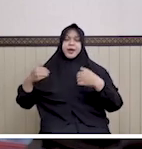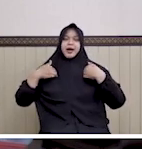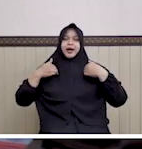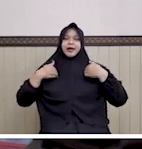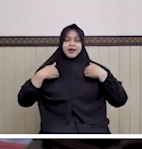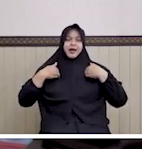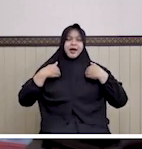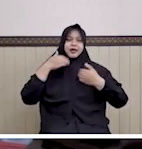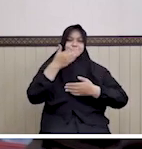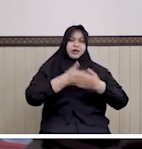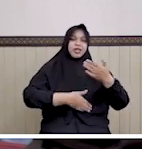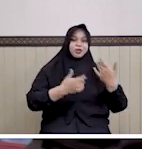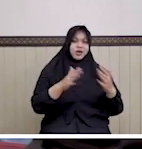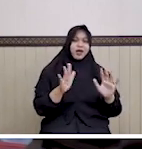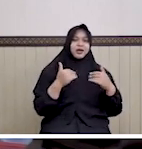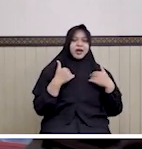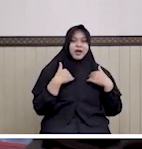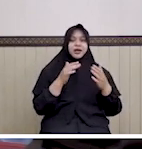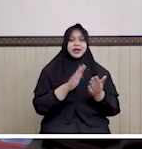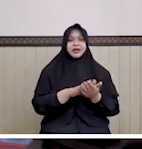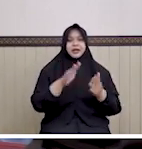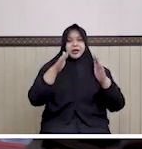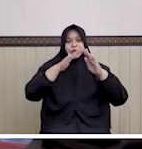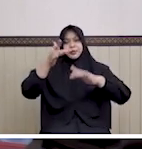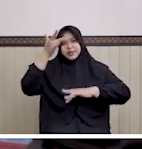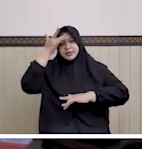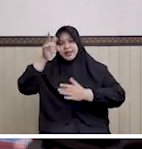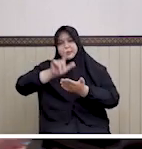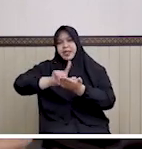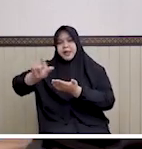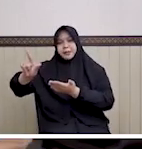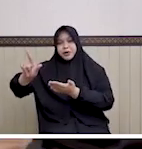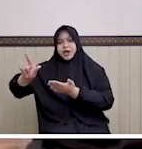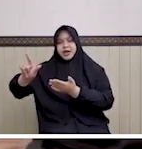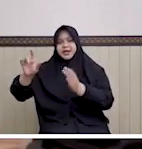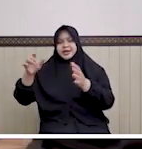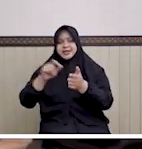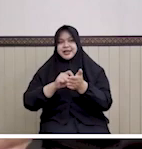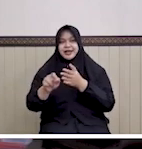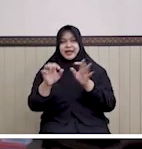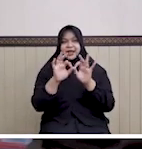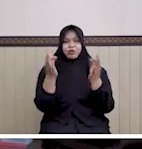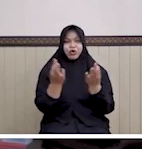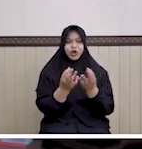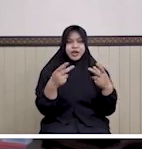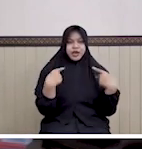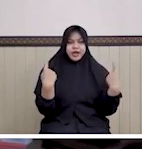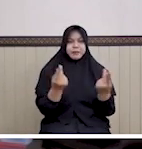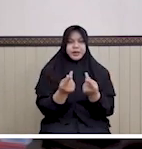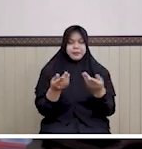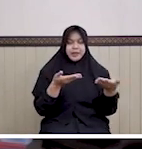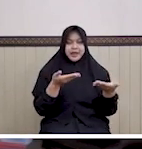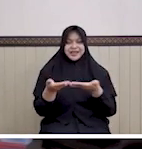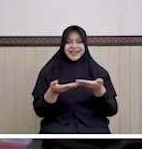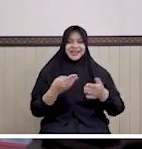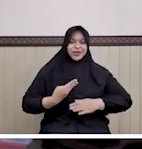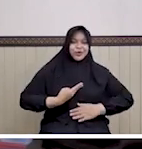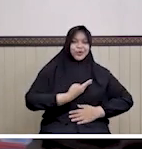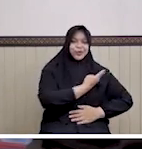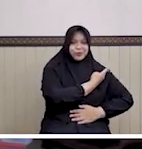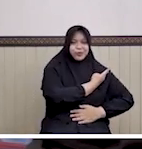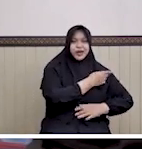Nah nanti rumah sakit akan melaporkan kepada sekretariat forum membawa kami melayani korban